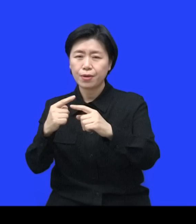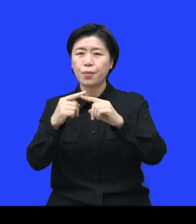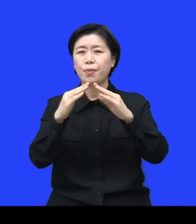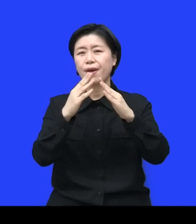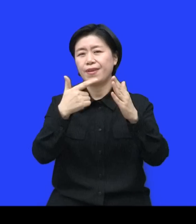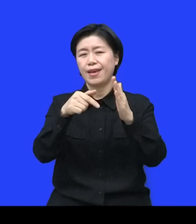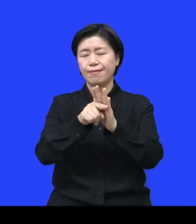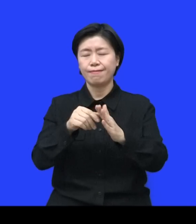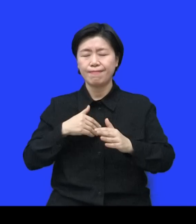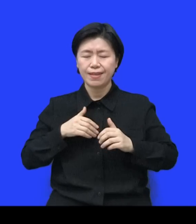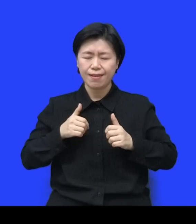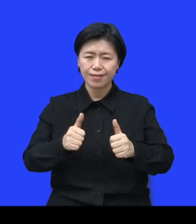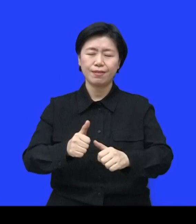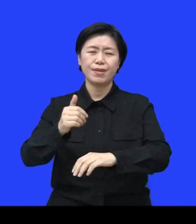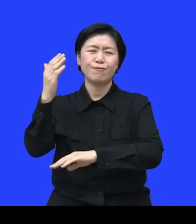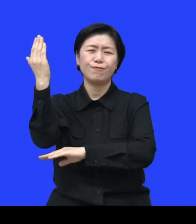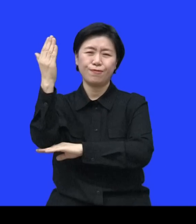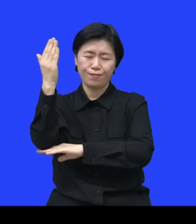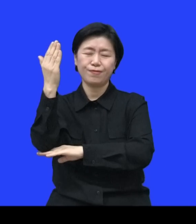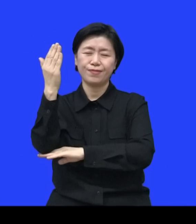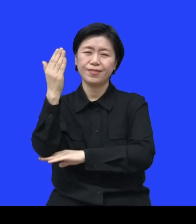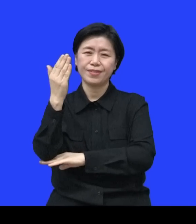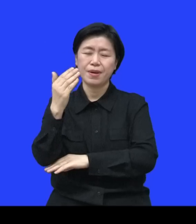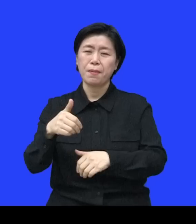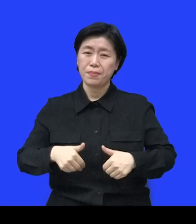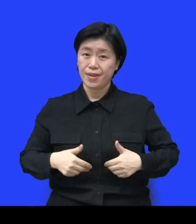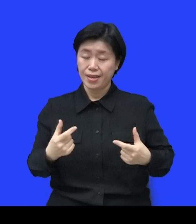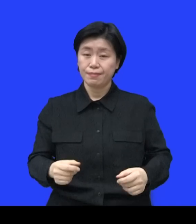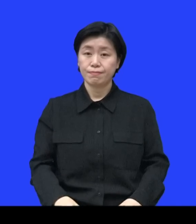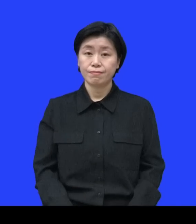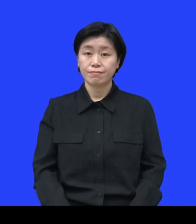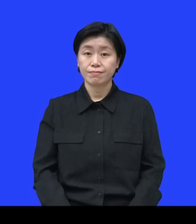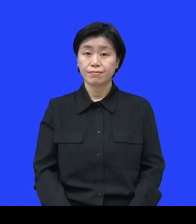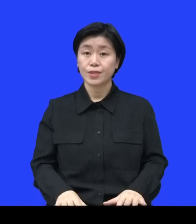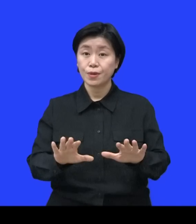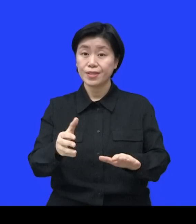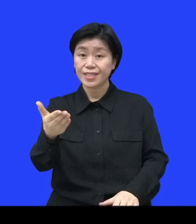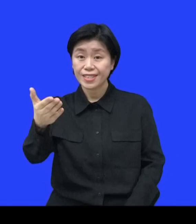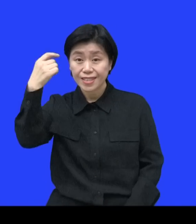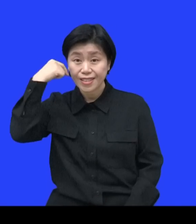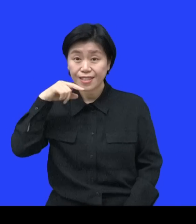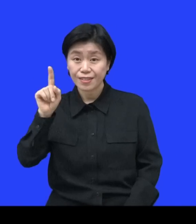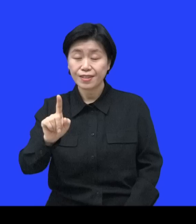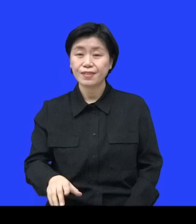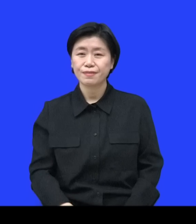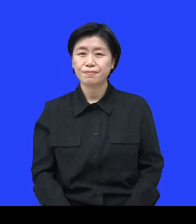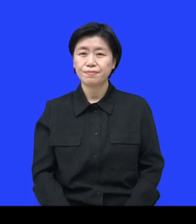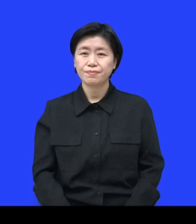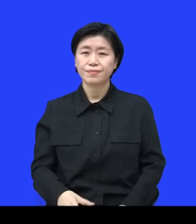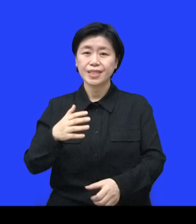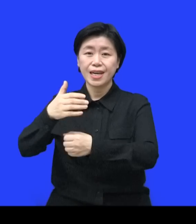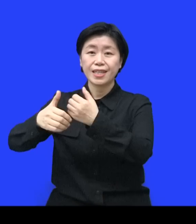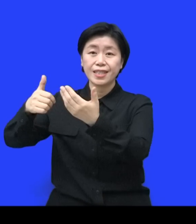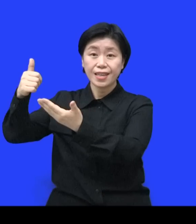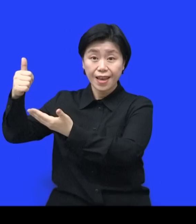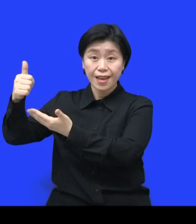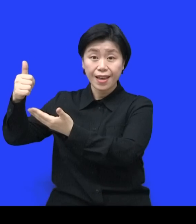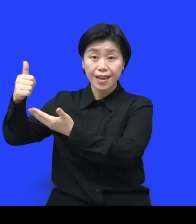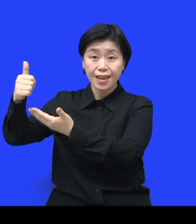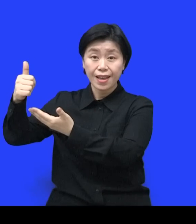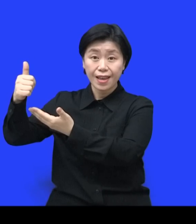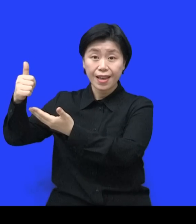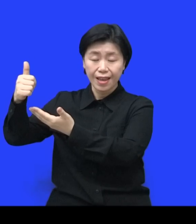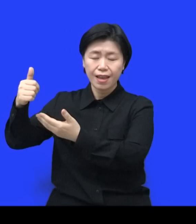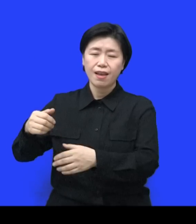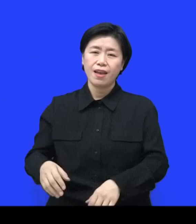열심히 설교 준비하고 열심히 섬기도록 하겠습니다. 오늘 어떠셨어요? 우리 송 목사님 말씀 들으니까. 하나님께 내가